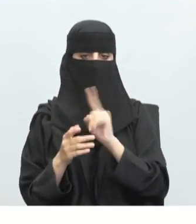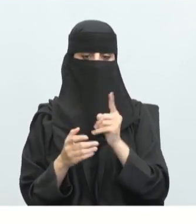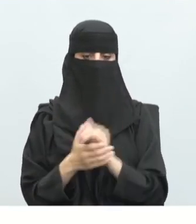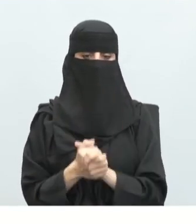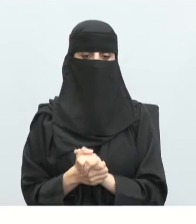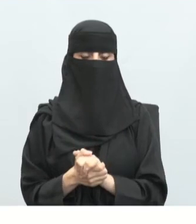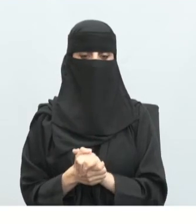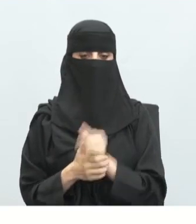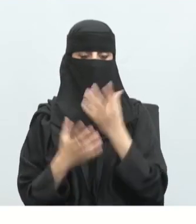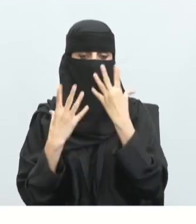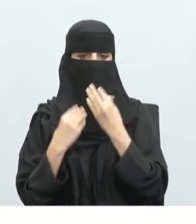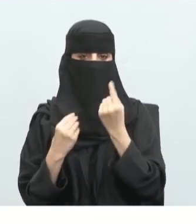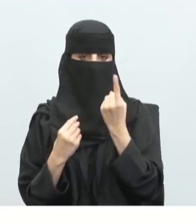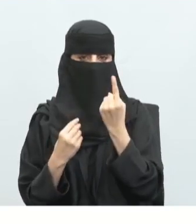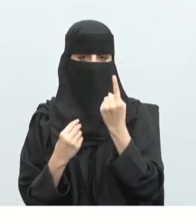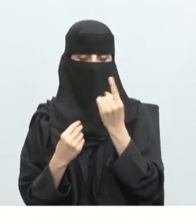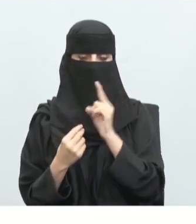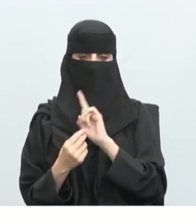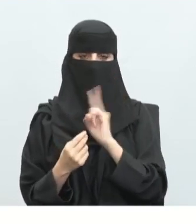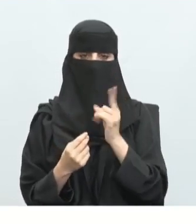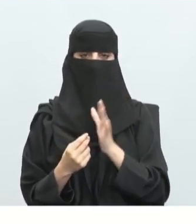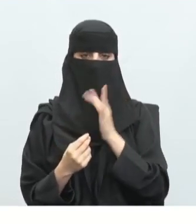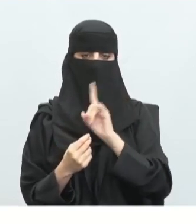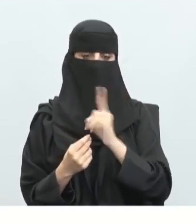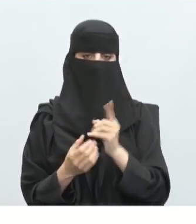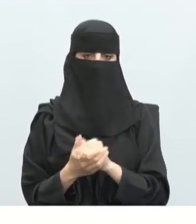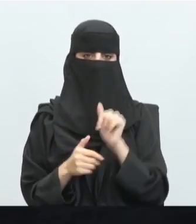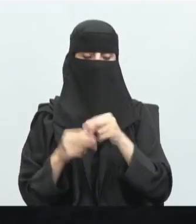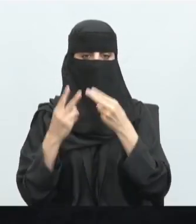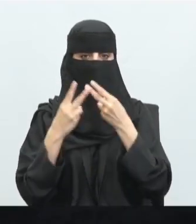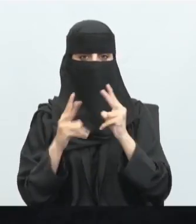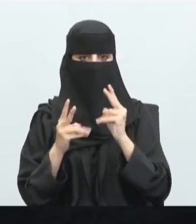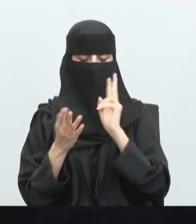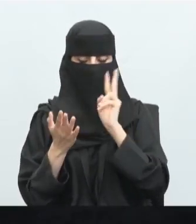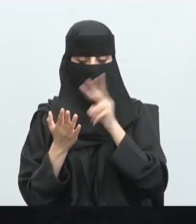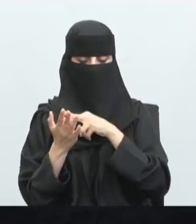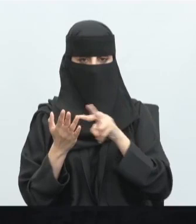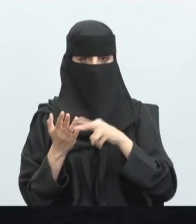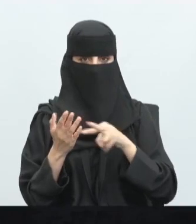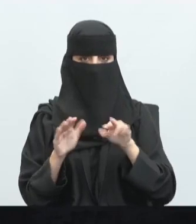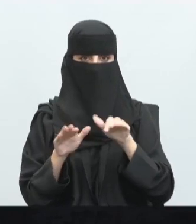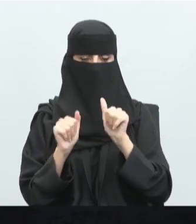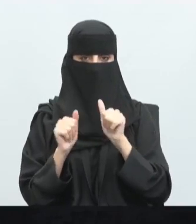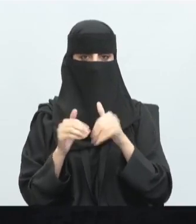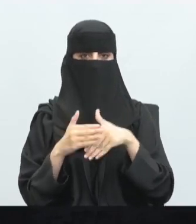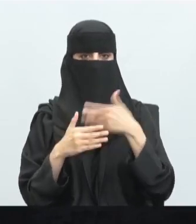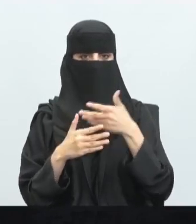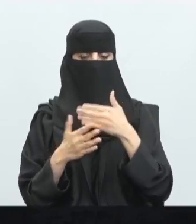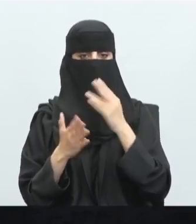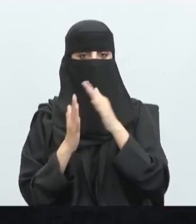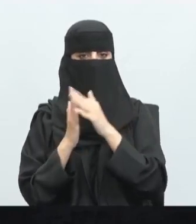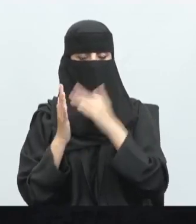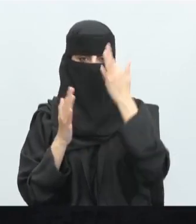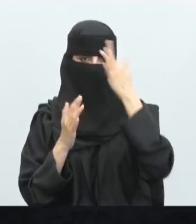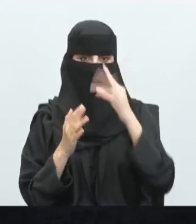الجمال وحده لا يكفي سوف نقوم بطريقه الالقاء فقط او طريقه السرد